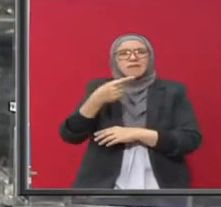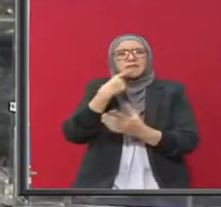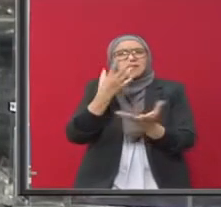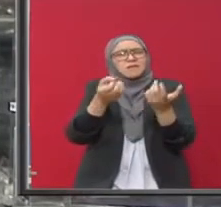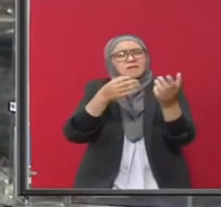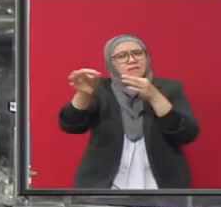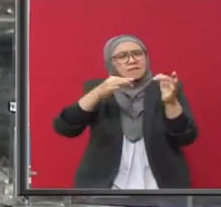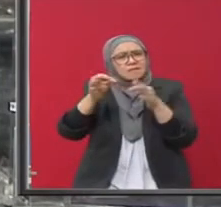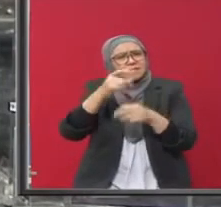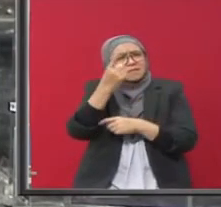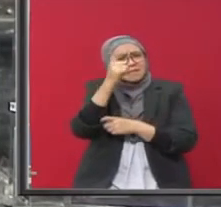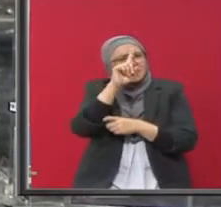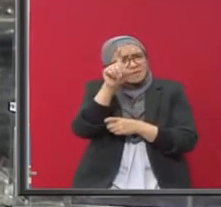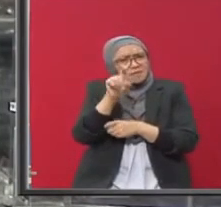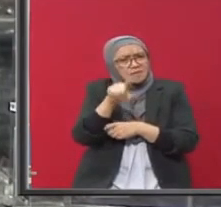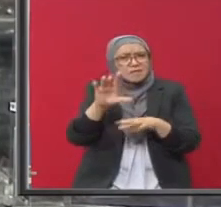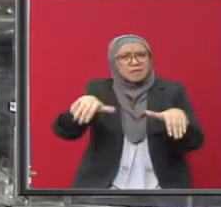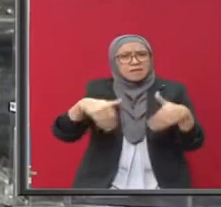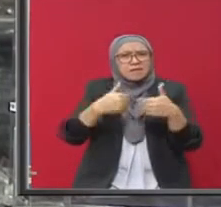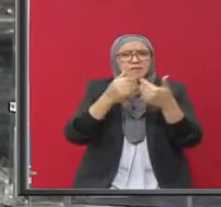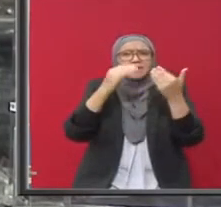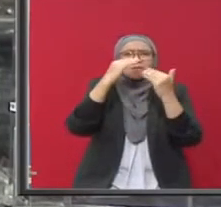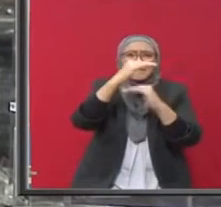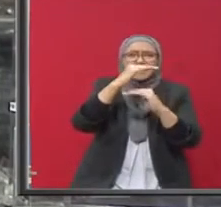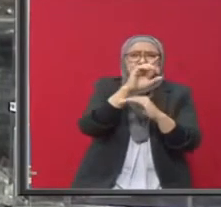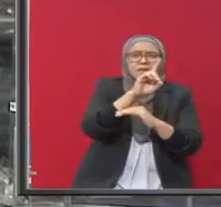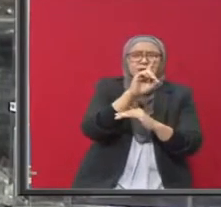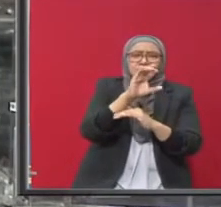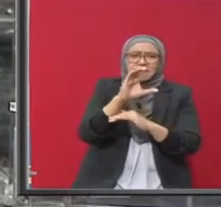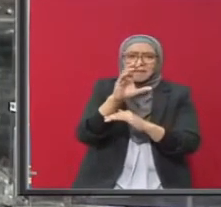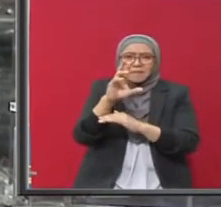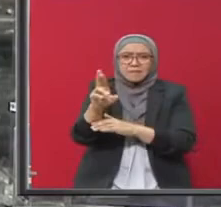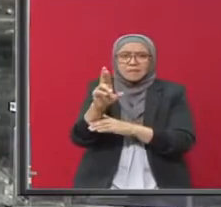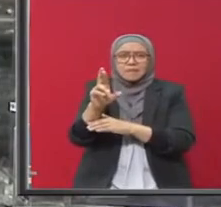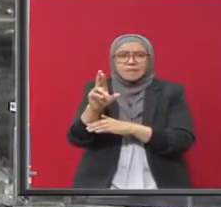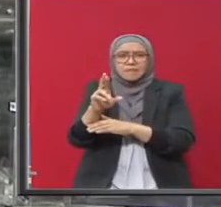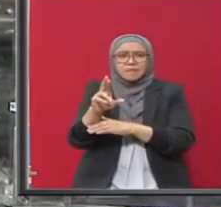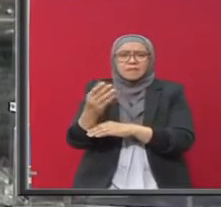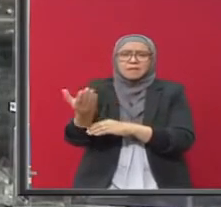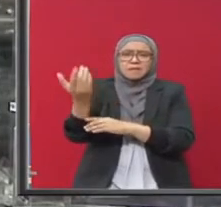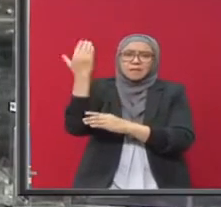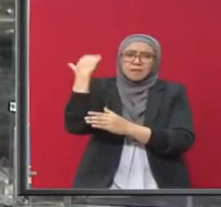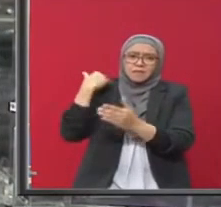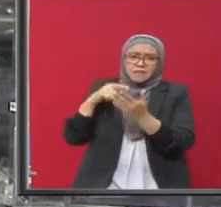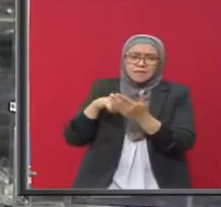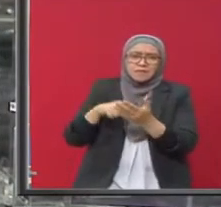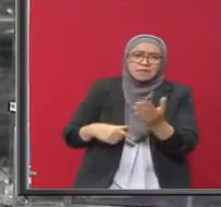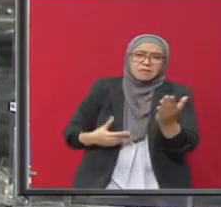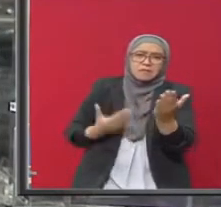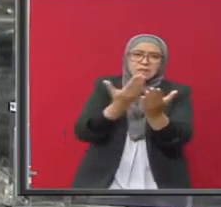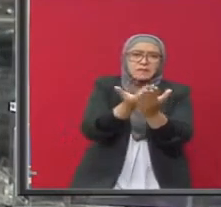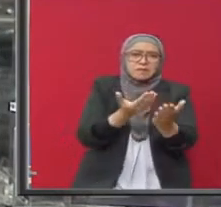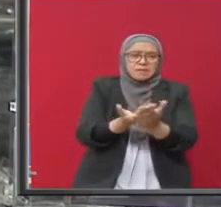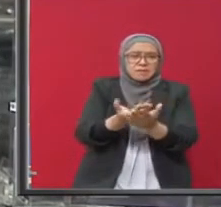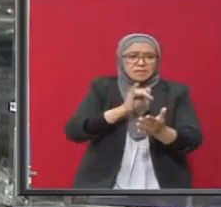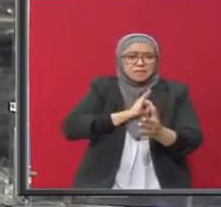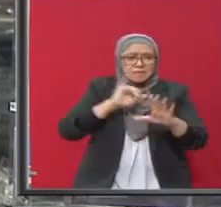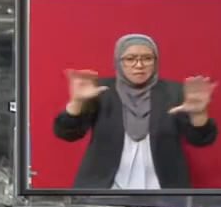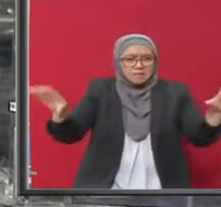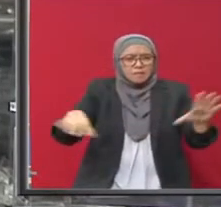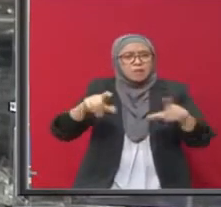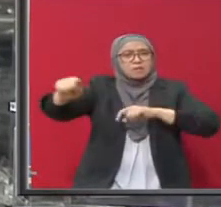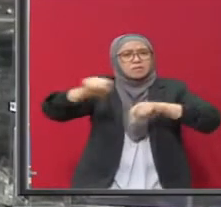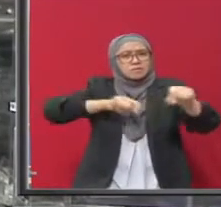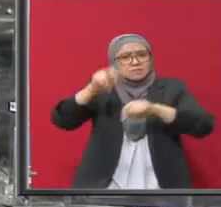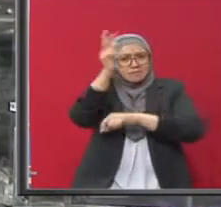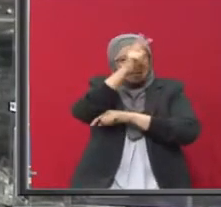DCR bagi penjawat awam sejauh manakah cadangan yang telah saya lontarkan sebelum ini diambil tindakan oleh pihak kerajaan.